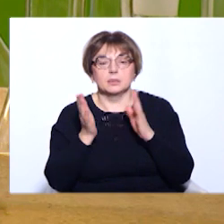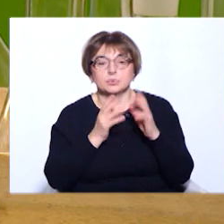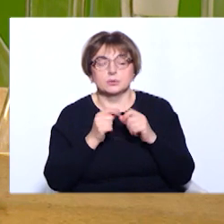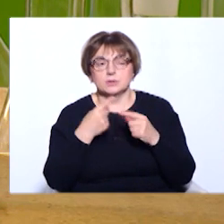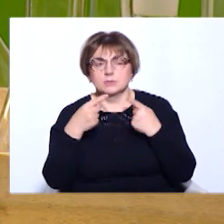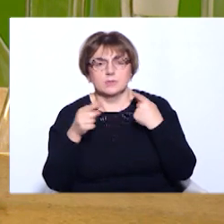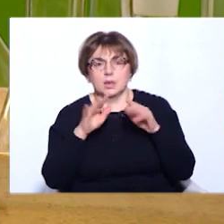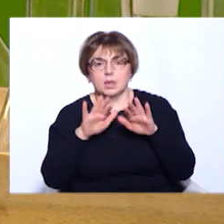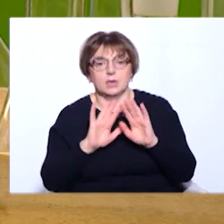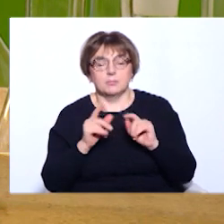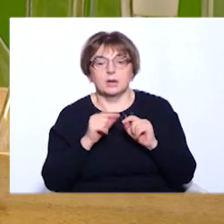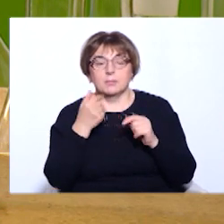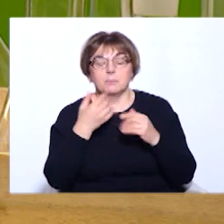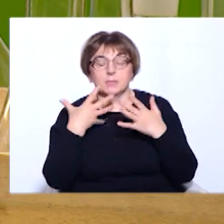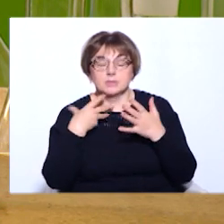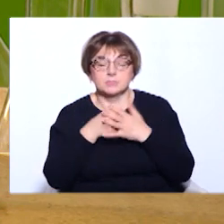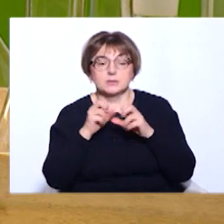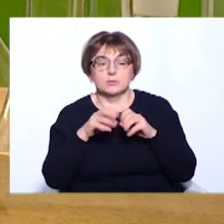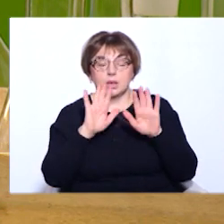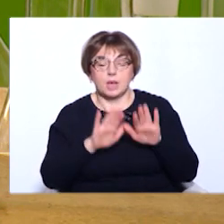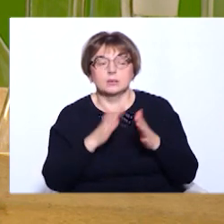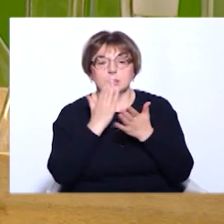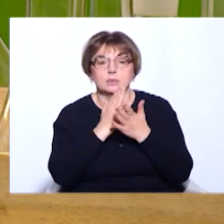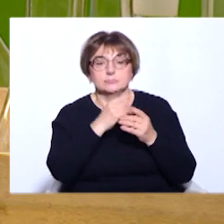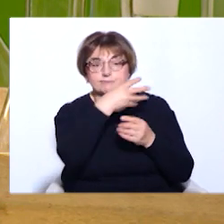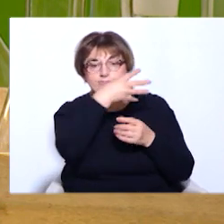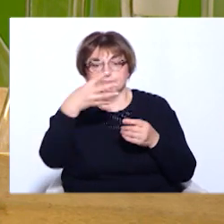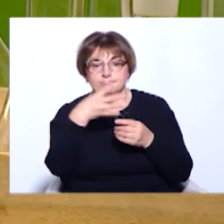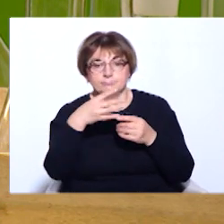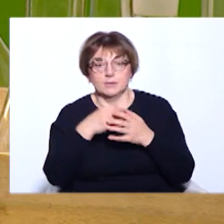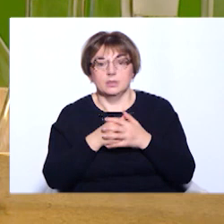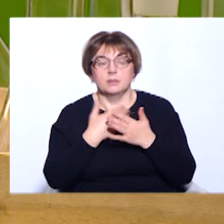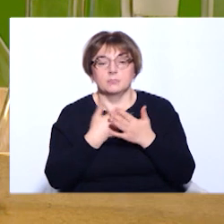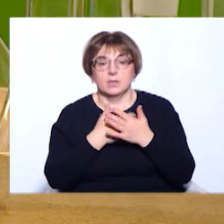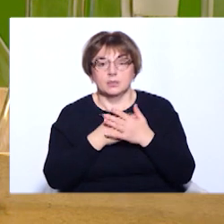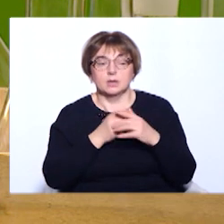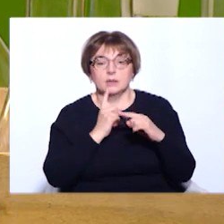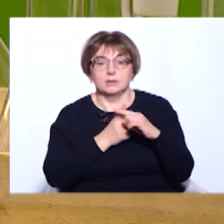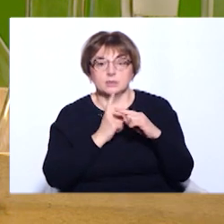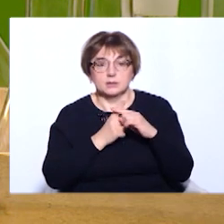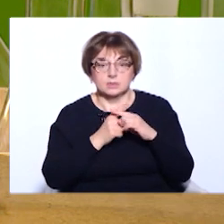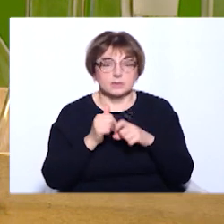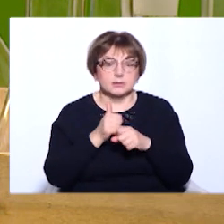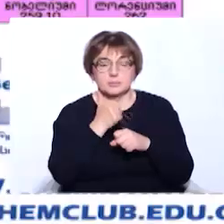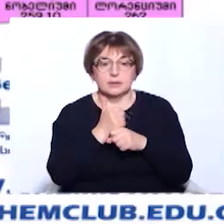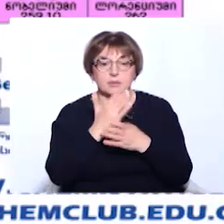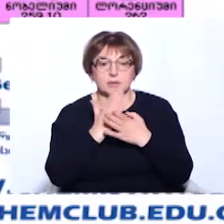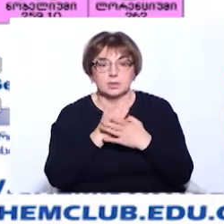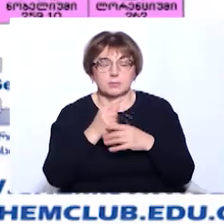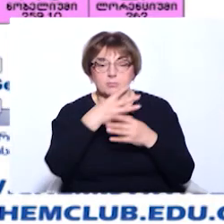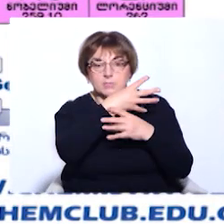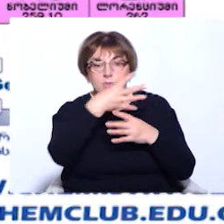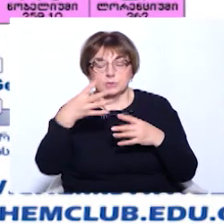მაგრამ მათ მაინც განსაკუთრებული ადგილი უკავიათ პერიოდულ სისტემაში. მაგალითად, მეტალები ძირითადად მდებარეობენ